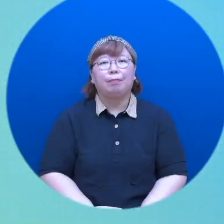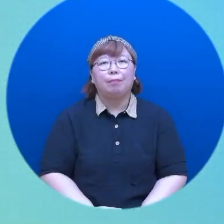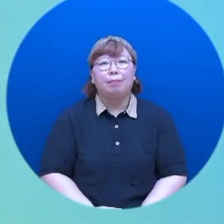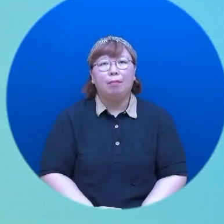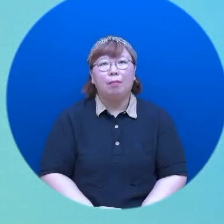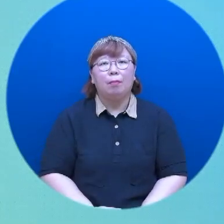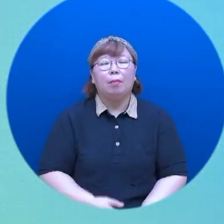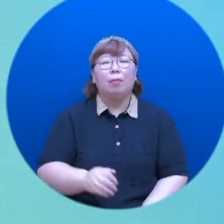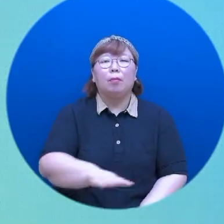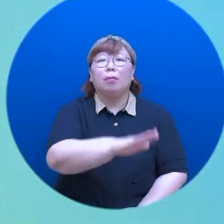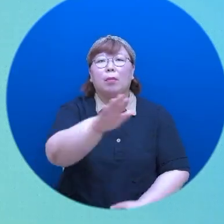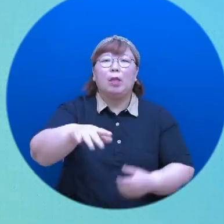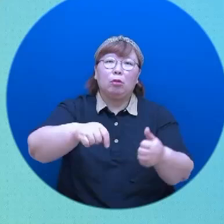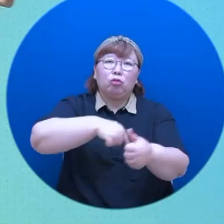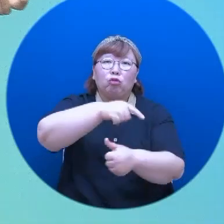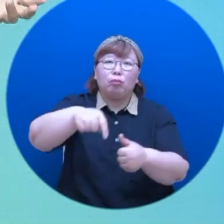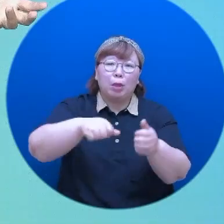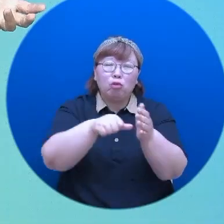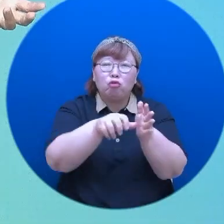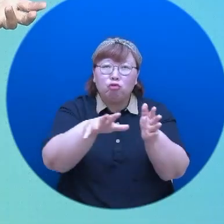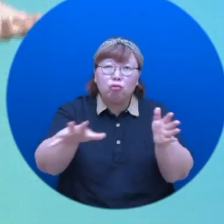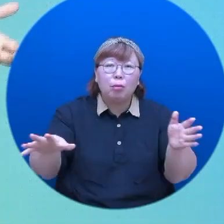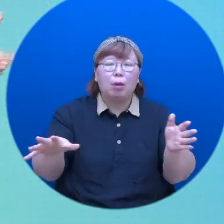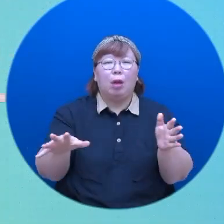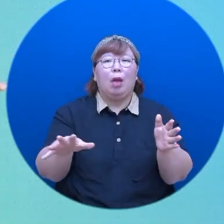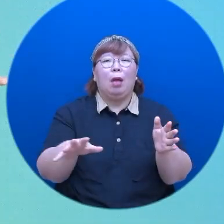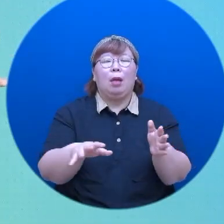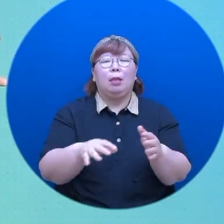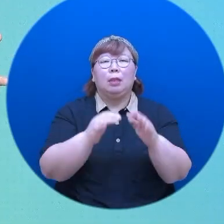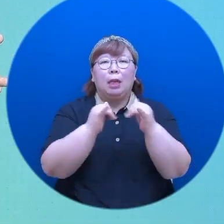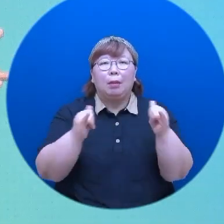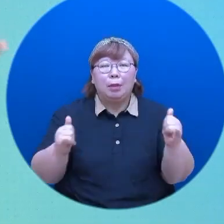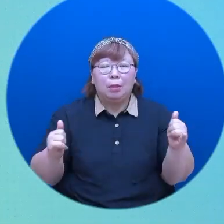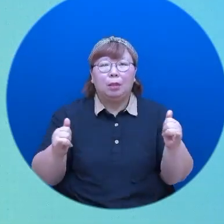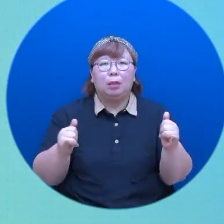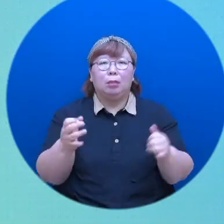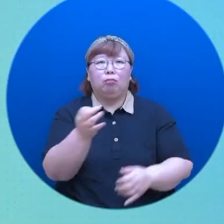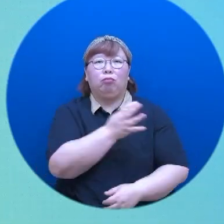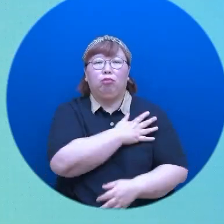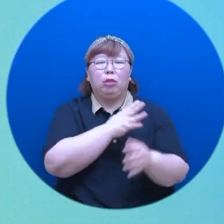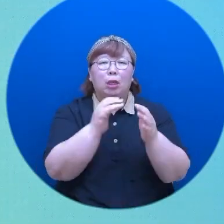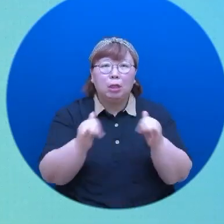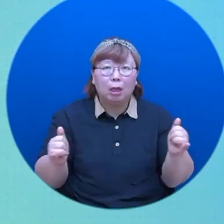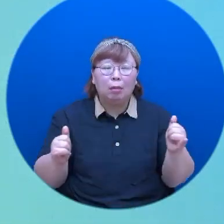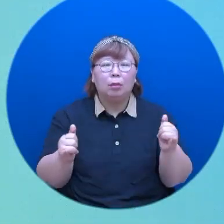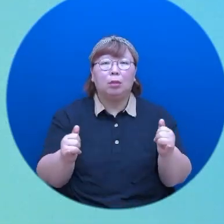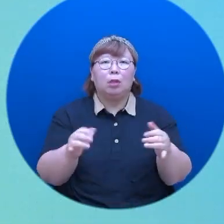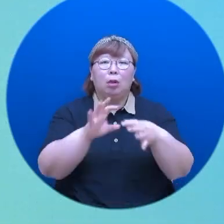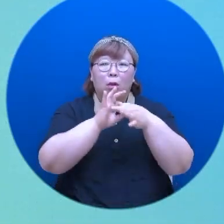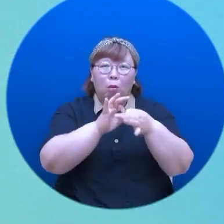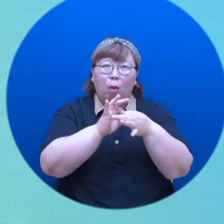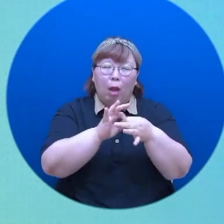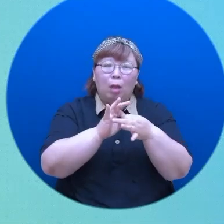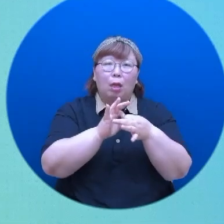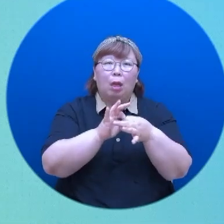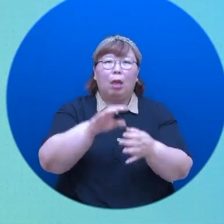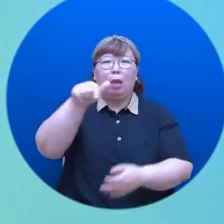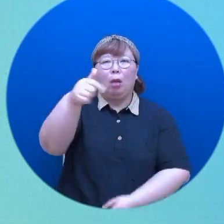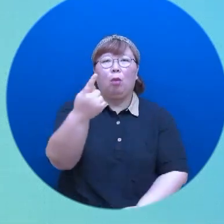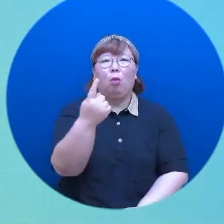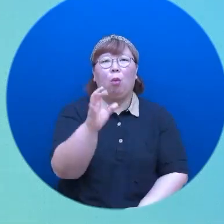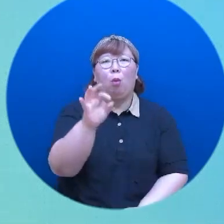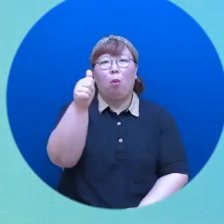우리 주변에 유명한 연예인들, 재력가들, 관계와 공황장애와